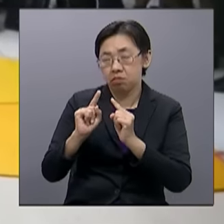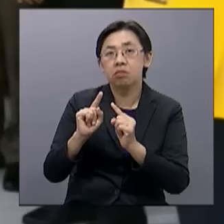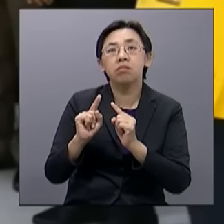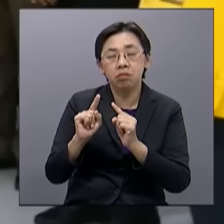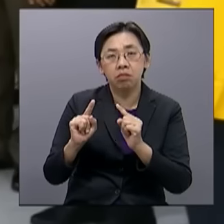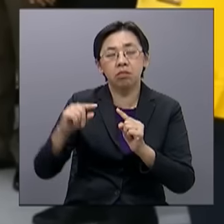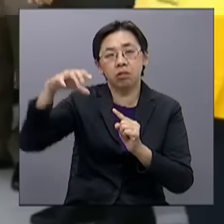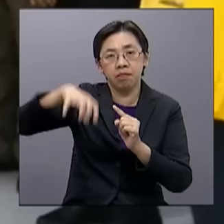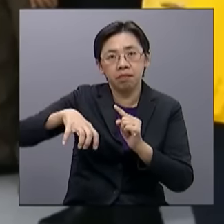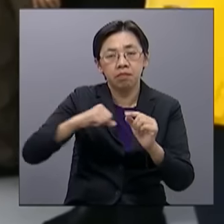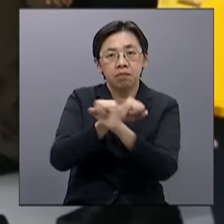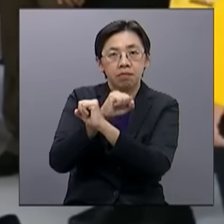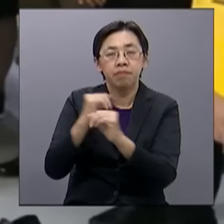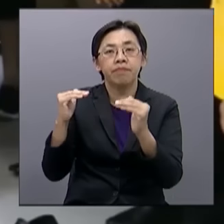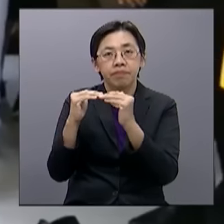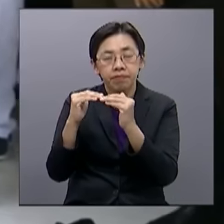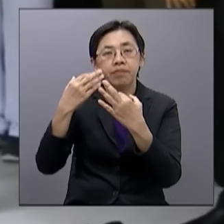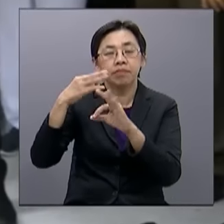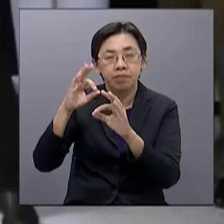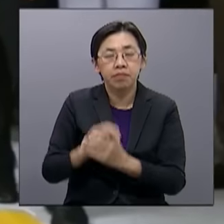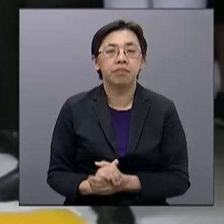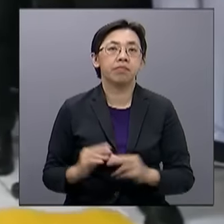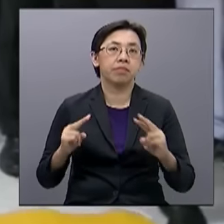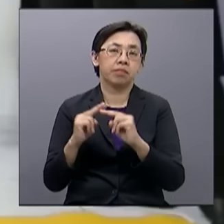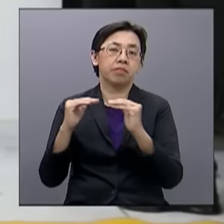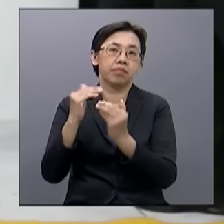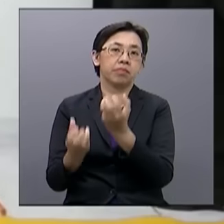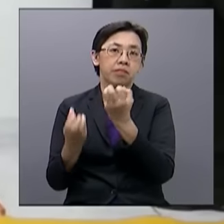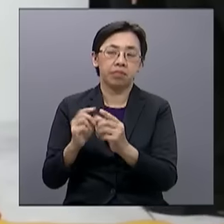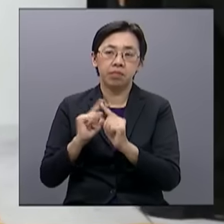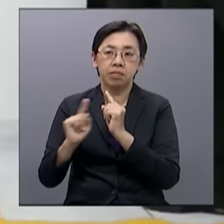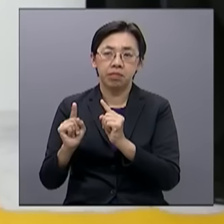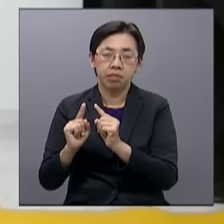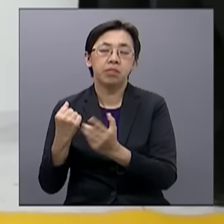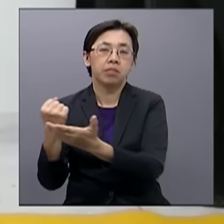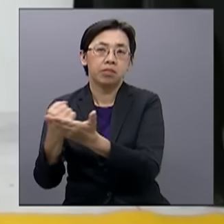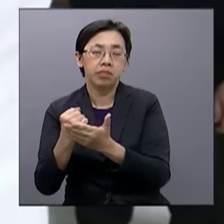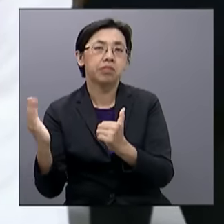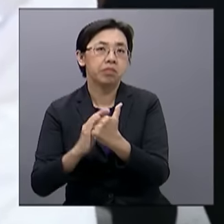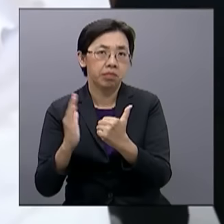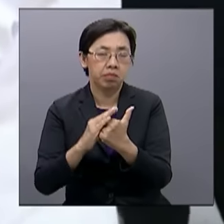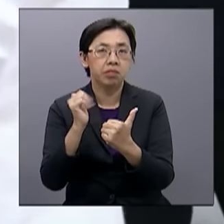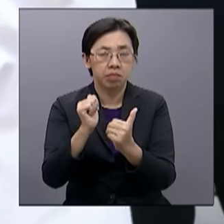ากกรมคุ้มครองสิทธิและเสรีภาพกระทรวงยุติธรรมได้เบื้องต้นตอนนี้นะ